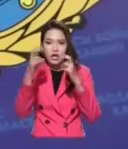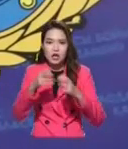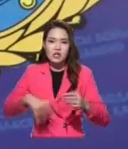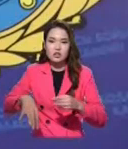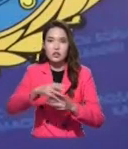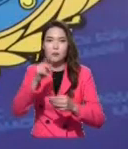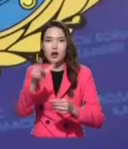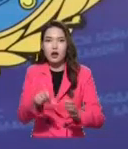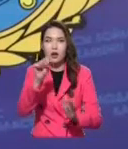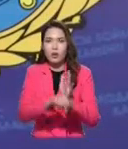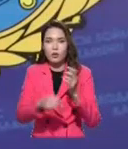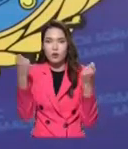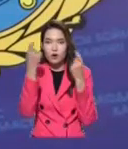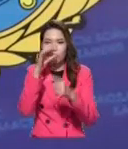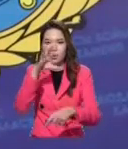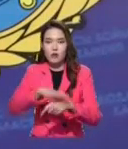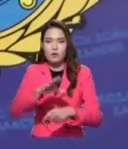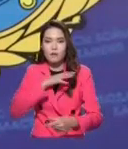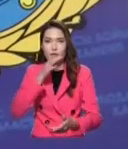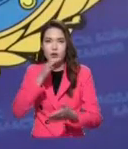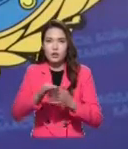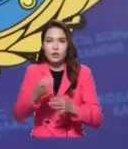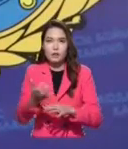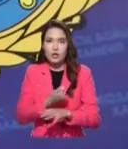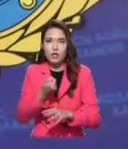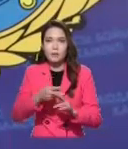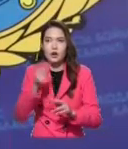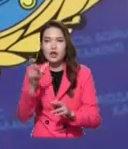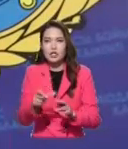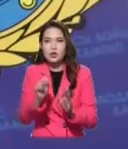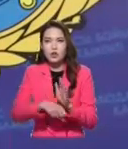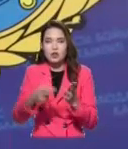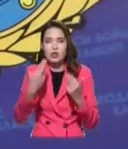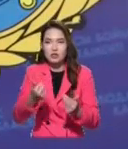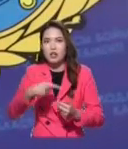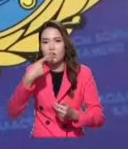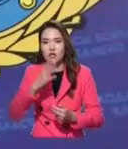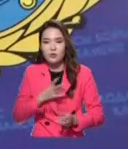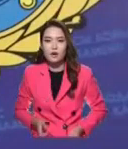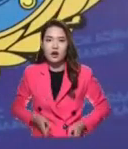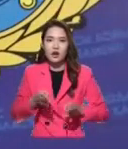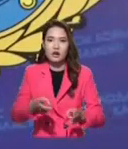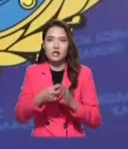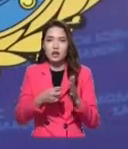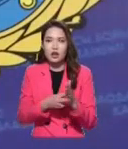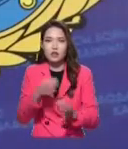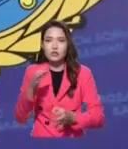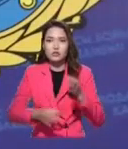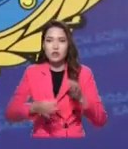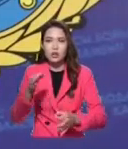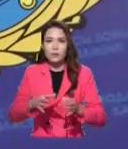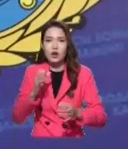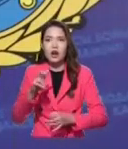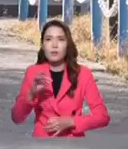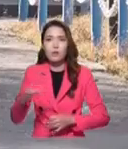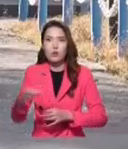адам өлтіргенін анықтады. Сотталушыдан жауап алу кезінде ол кісі өлтіргенін мойындады. Қылмыстық істі қарау және шешім қабылдау үшін сотталушы Ақмола